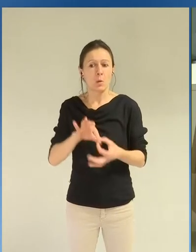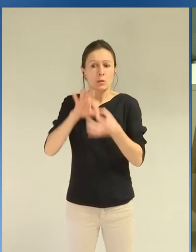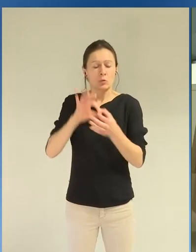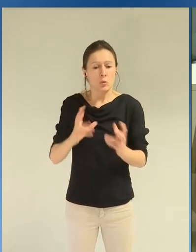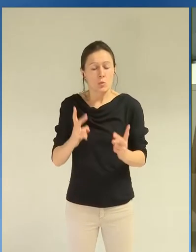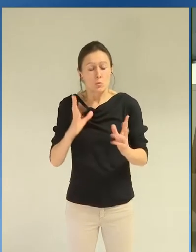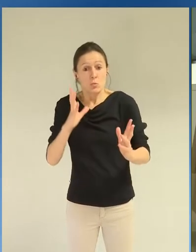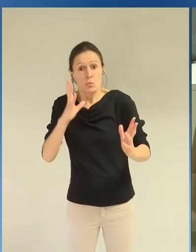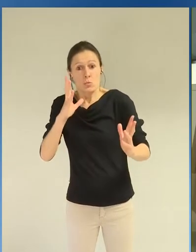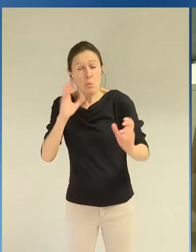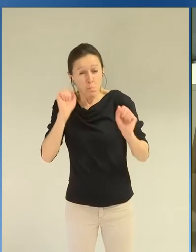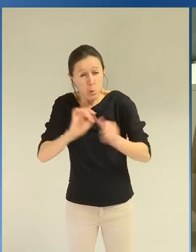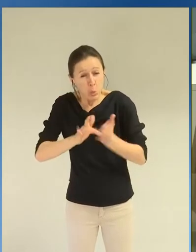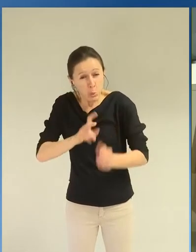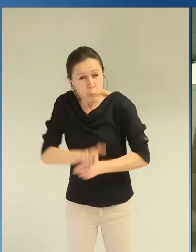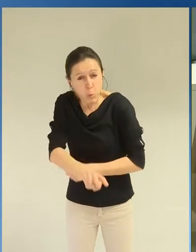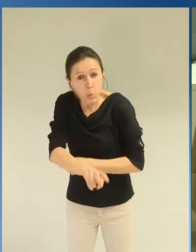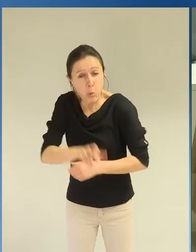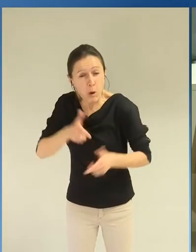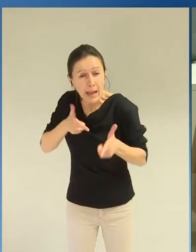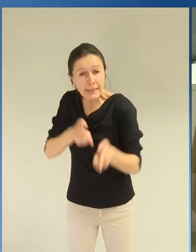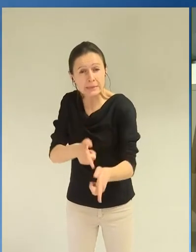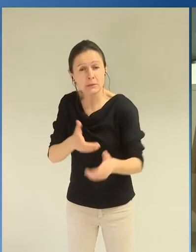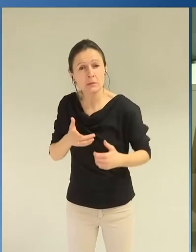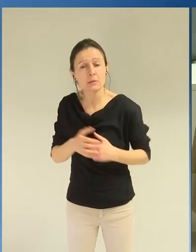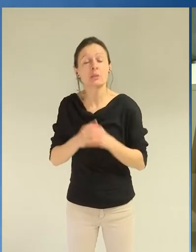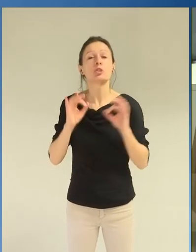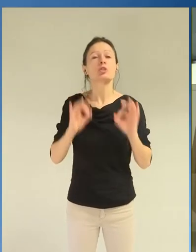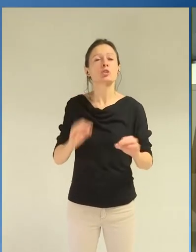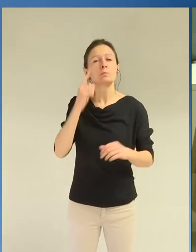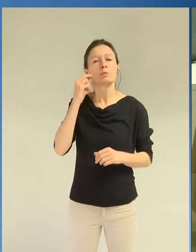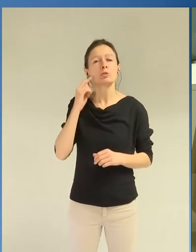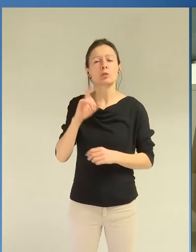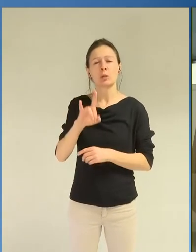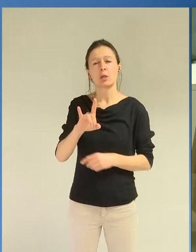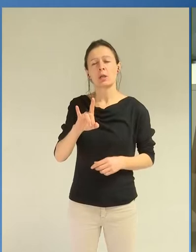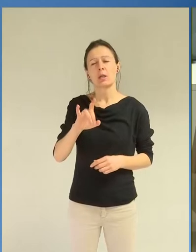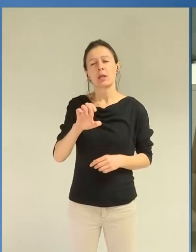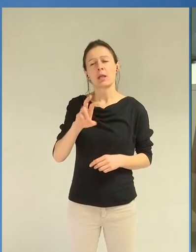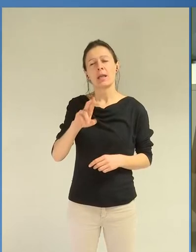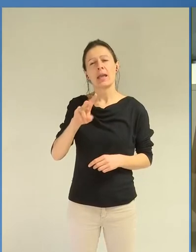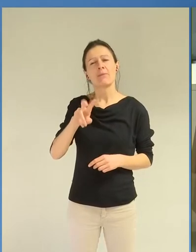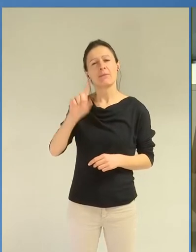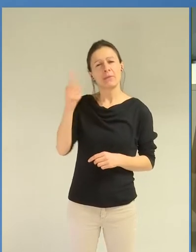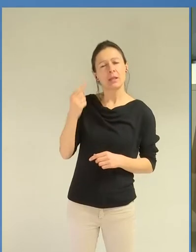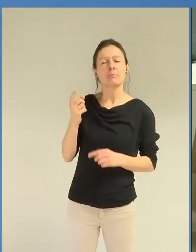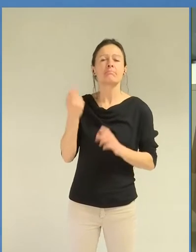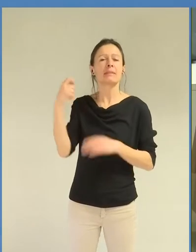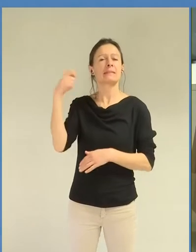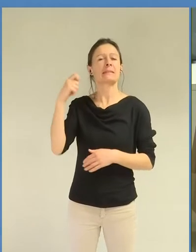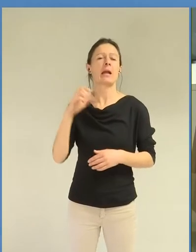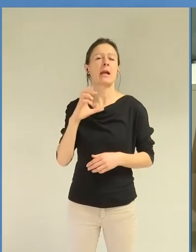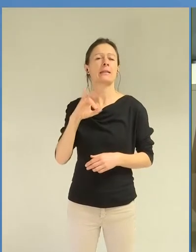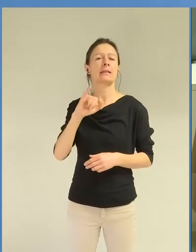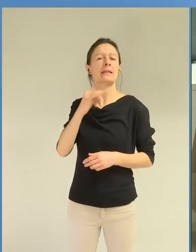peut-on comme a pu le dire hervé gerbi président du crif grenoble dauphiné porter une telle